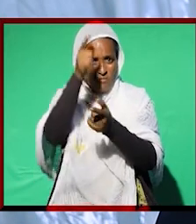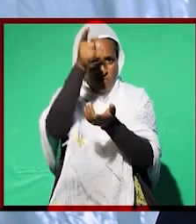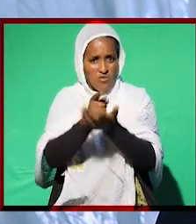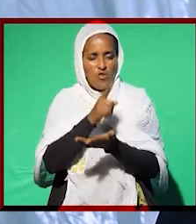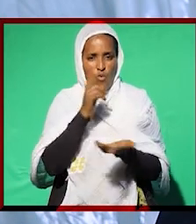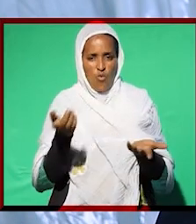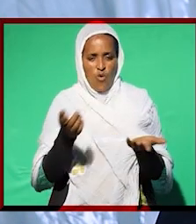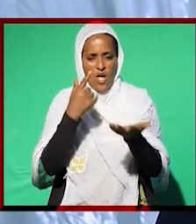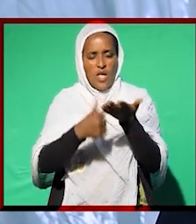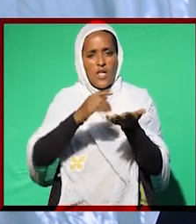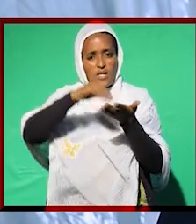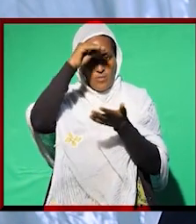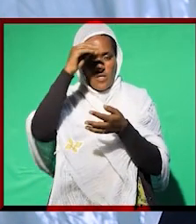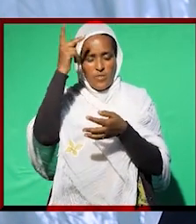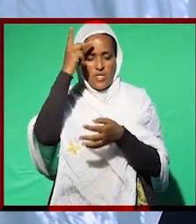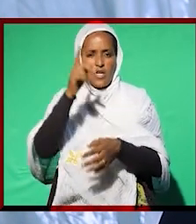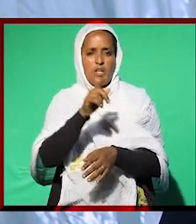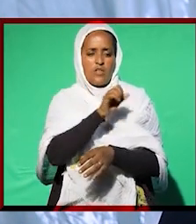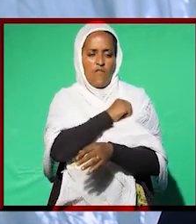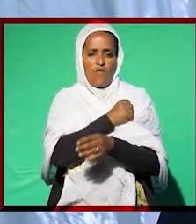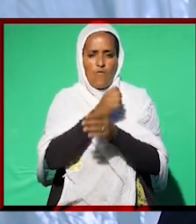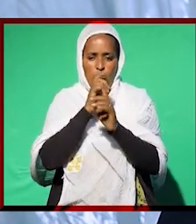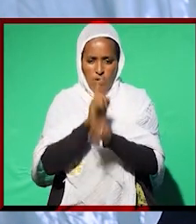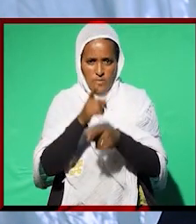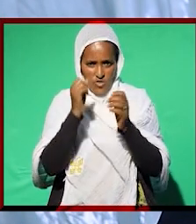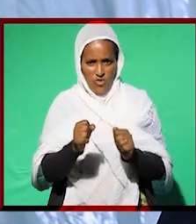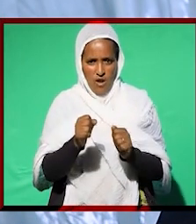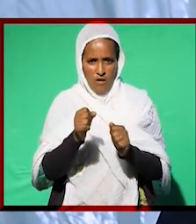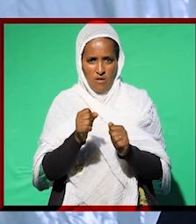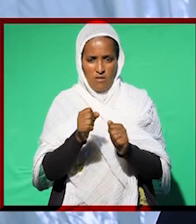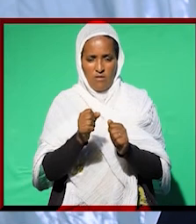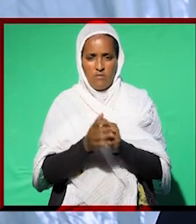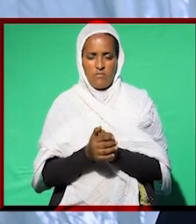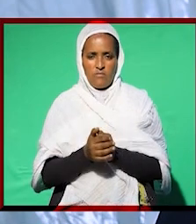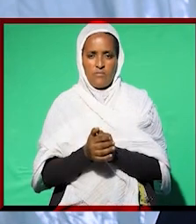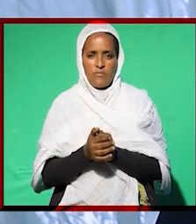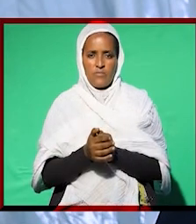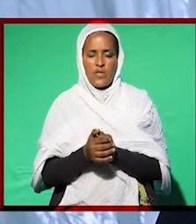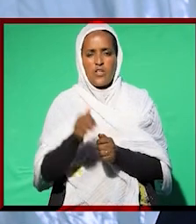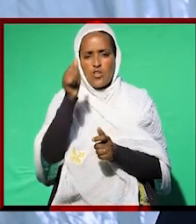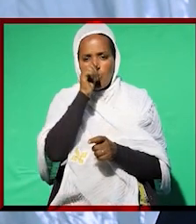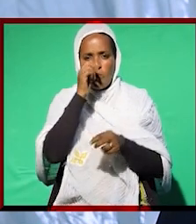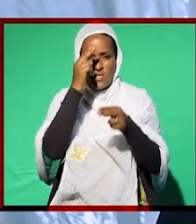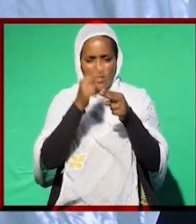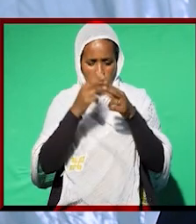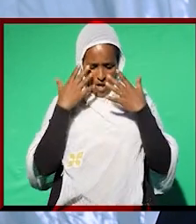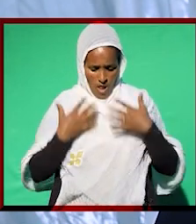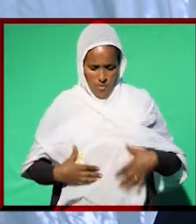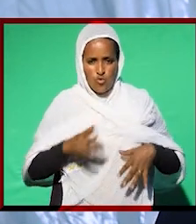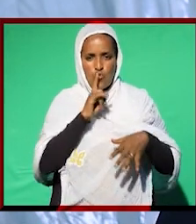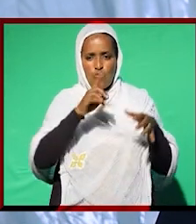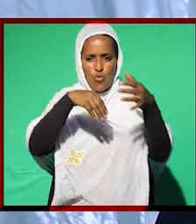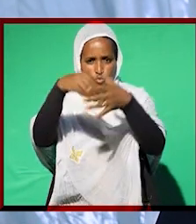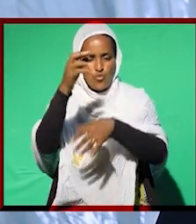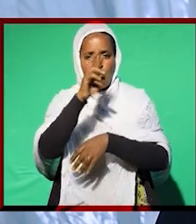ነው። ይህን ትምህርት ሚኒስተር ደፍሮ መመለስ ይችላል ይችላል? የኢትዮጵያ ስምና ተላብሶ